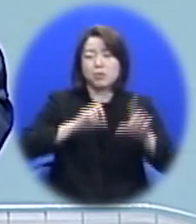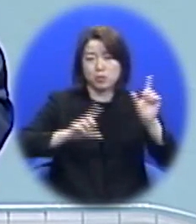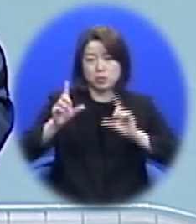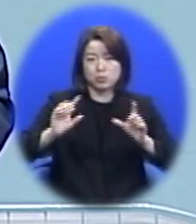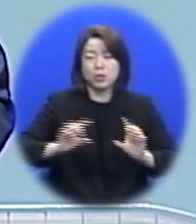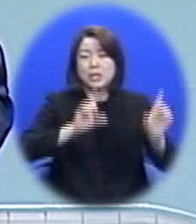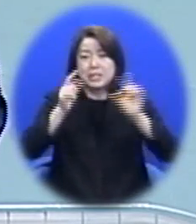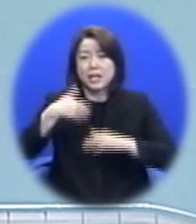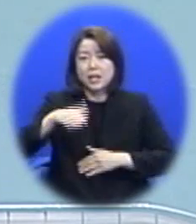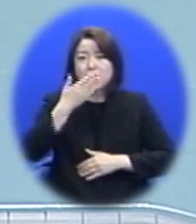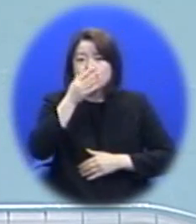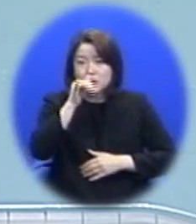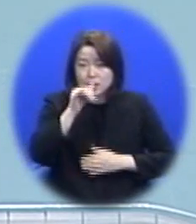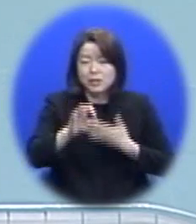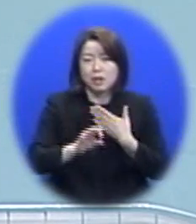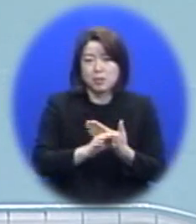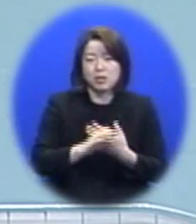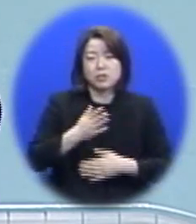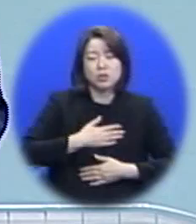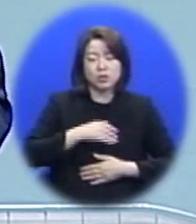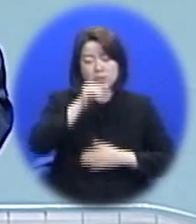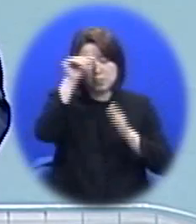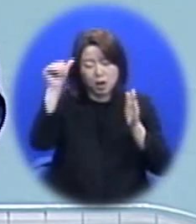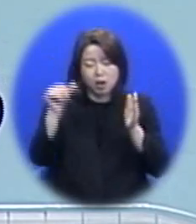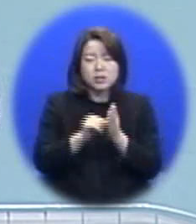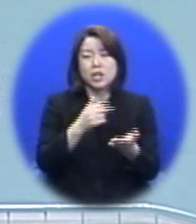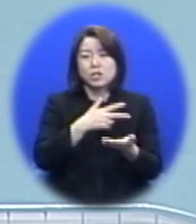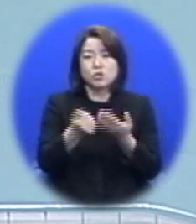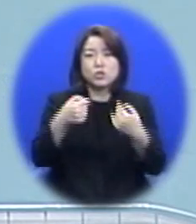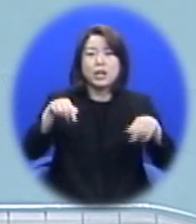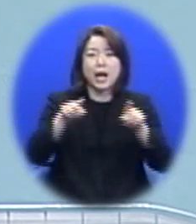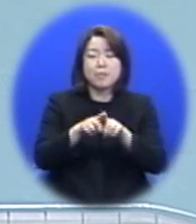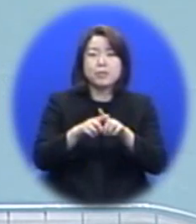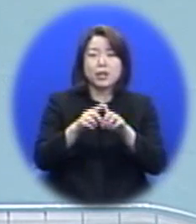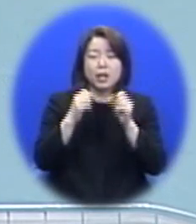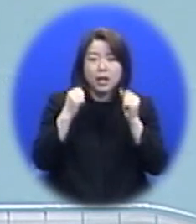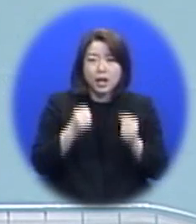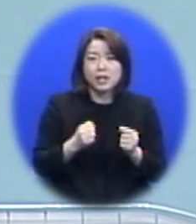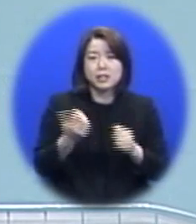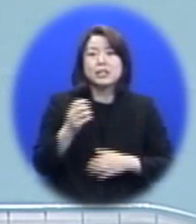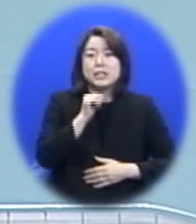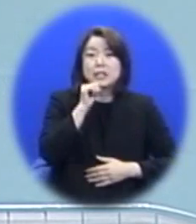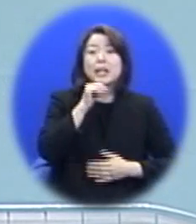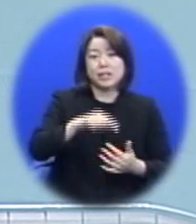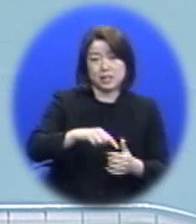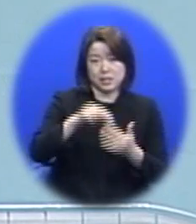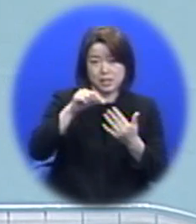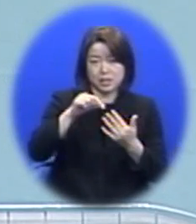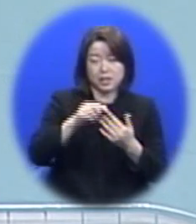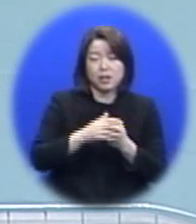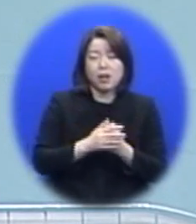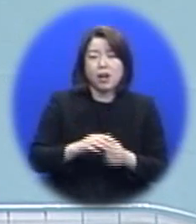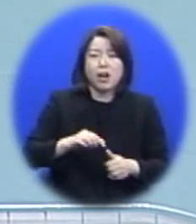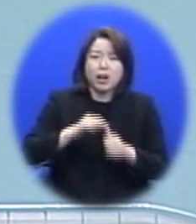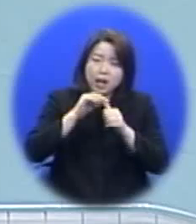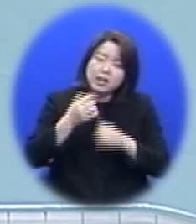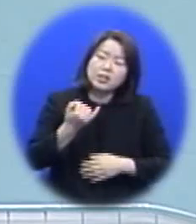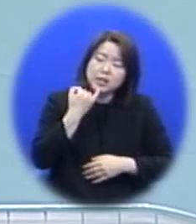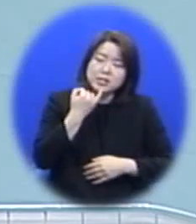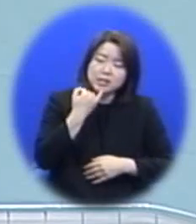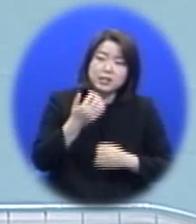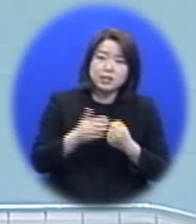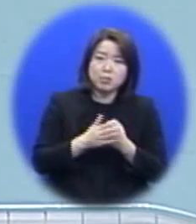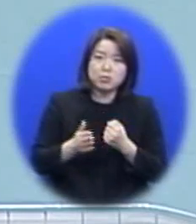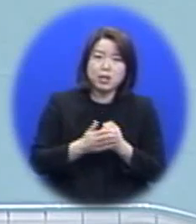있다면 저는 평생 주님과 함께하는 가난을 택하겠습니다. 가난해도 좋으니 아빠에게